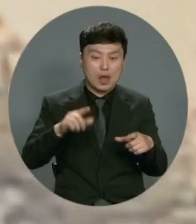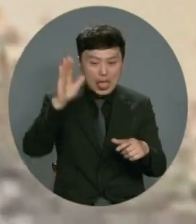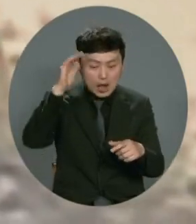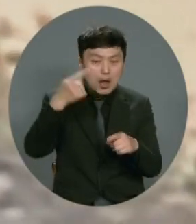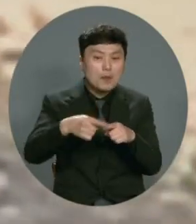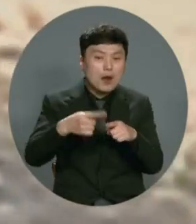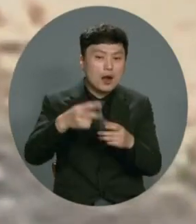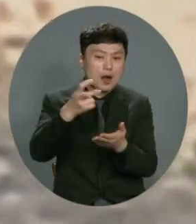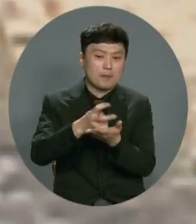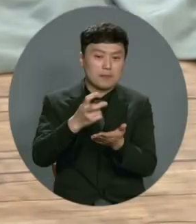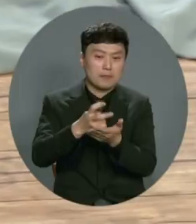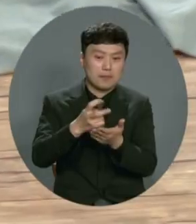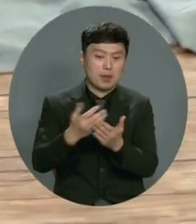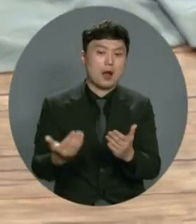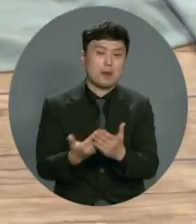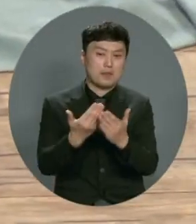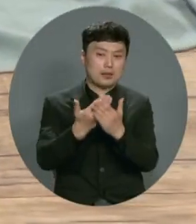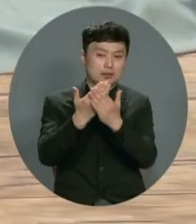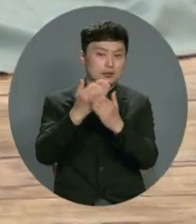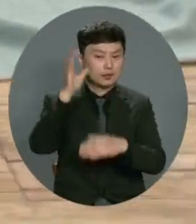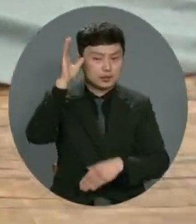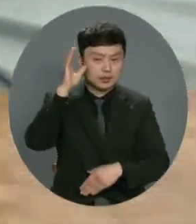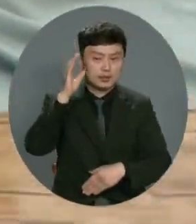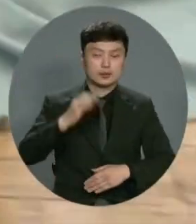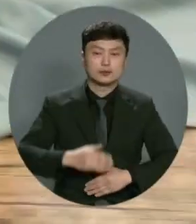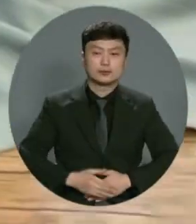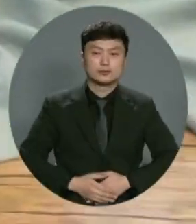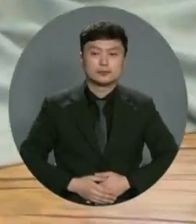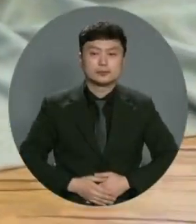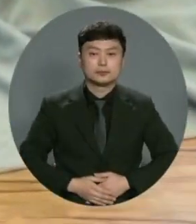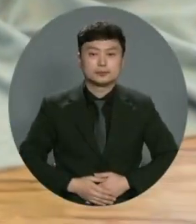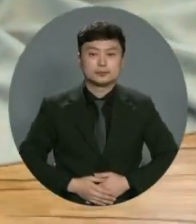프로그램도 크게 활성화될 것으로 기대됩니다 MBC 뉴스 이도훈입니다